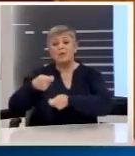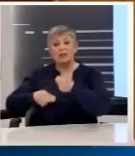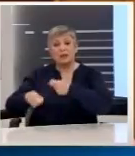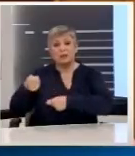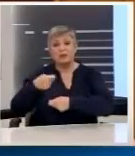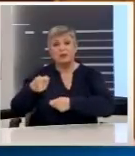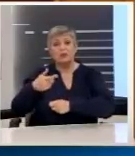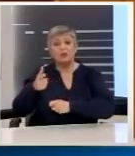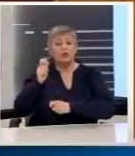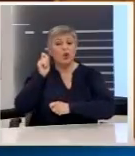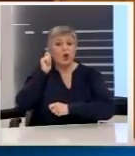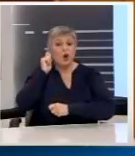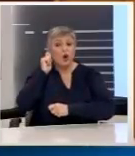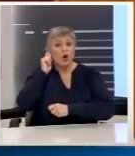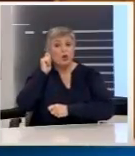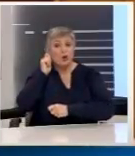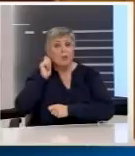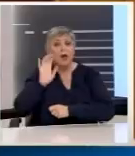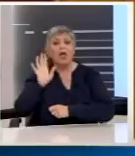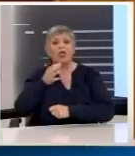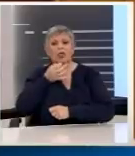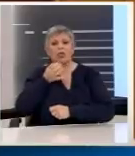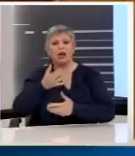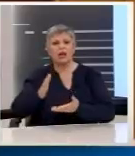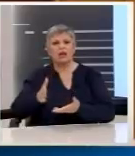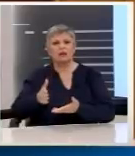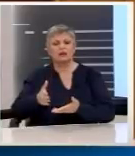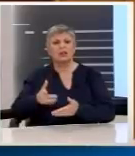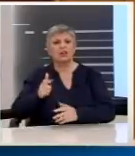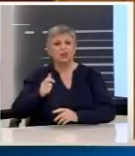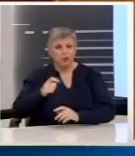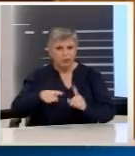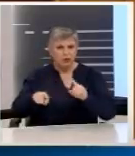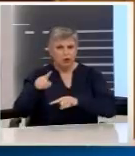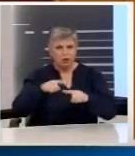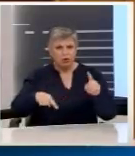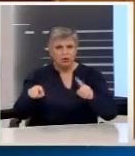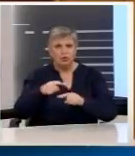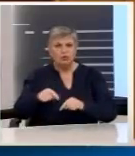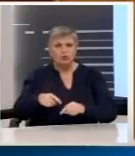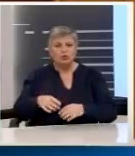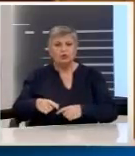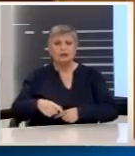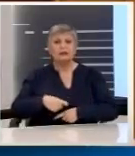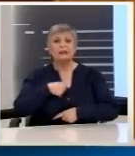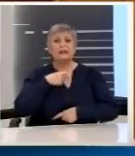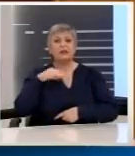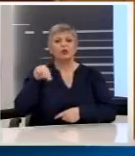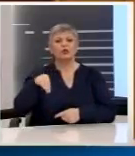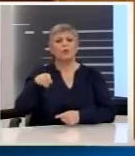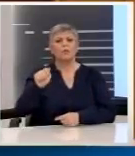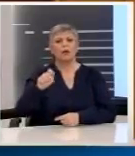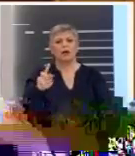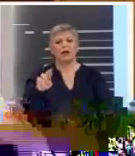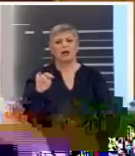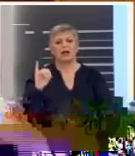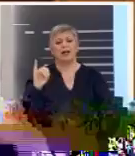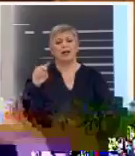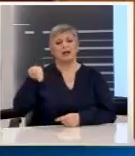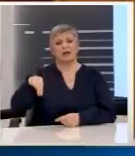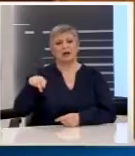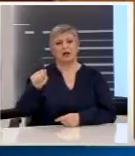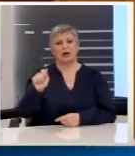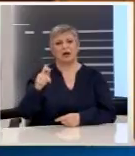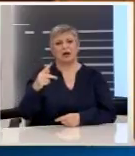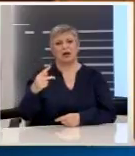το όνομά του, είναι γνωστό σε όλους μας, είναι ο κύριος Μαρινάκης. Τον κύριο Μαρινάκη, όπως και